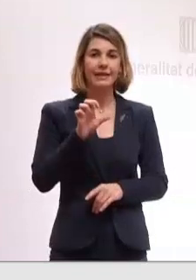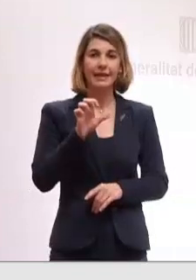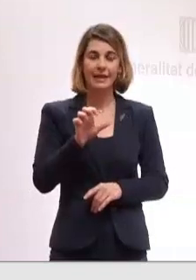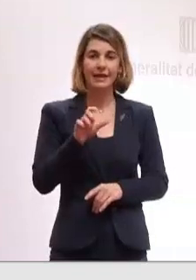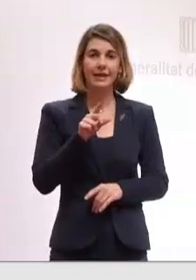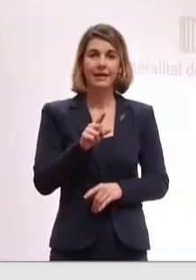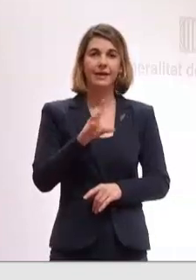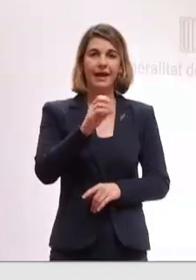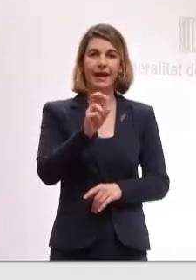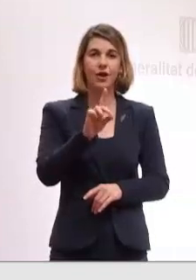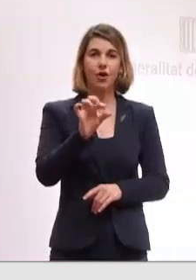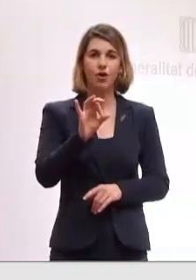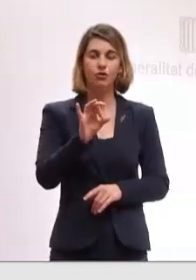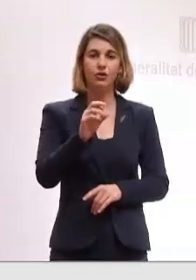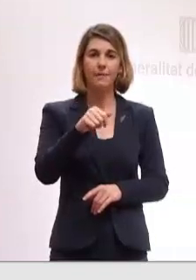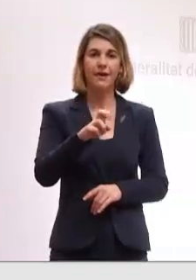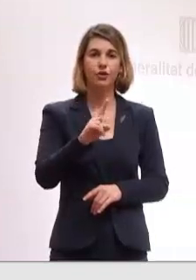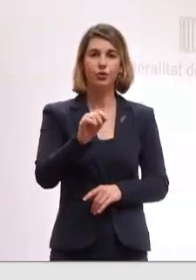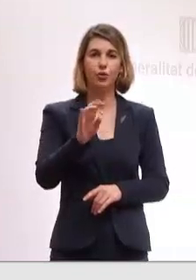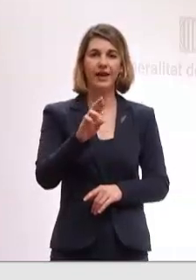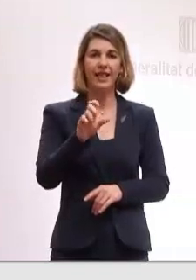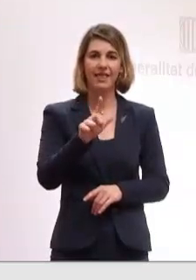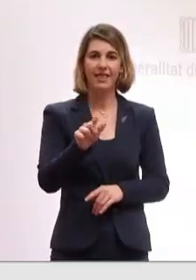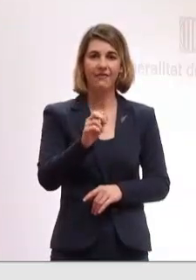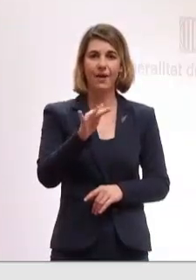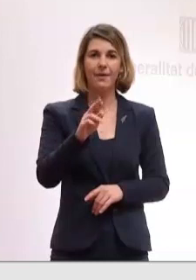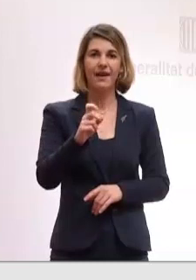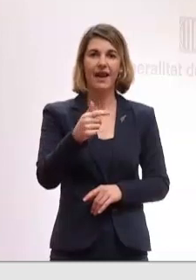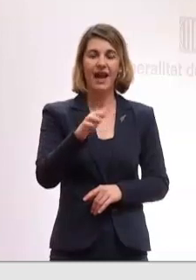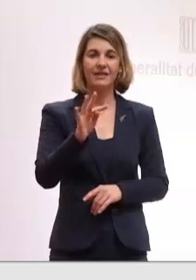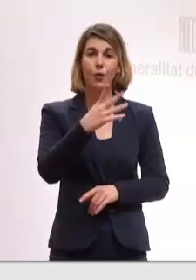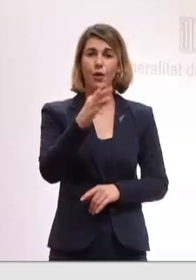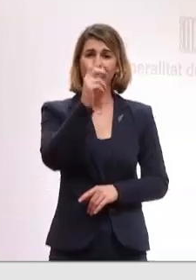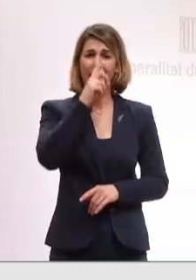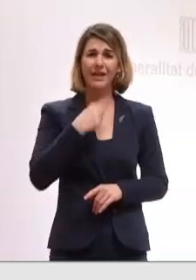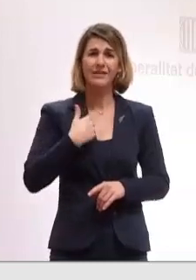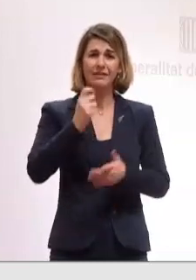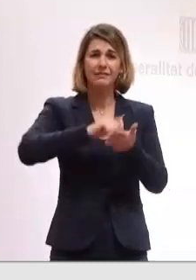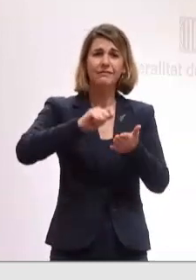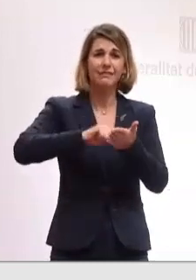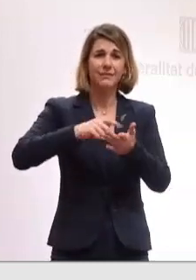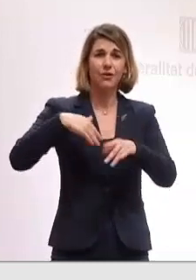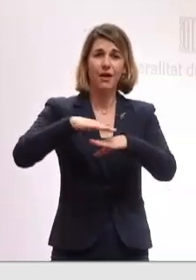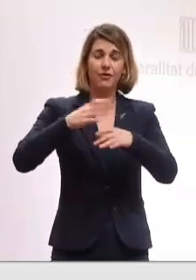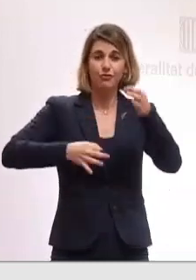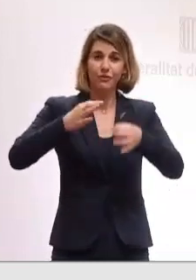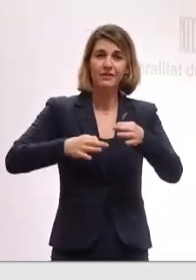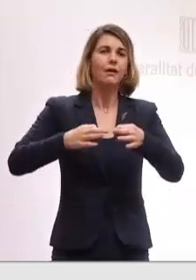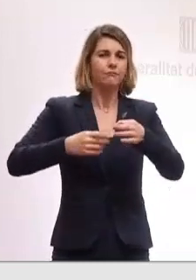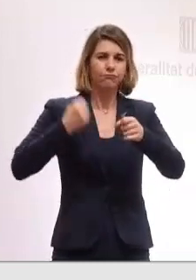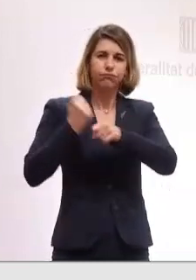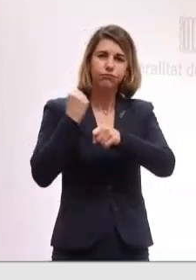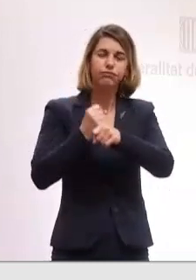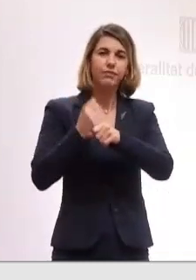El senyor Carlos Martorell i Fabregat. Amb 40 anys de treball a l'Administració de Justícia, primer com a auxiliar judicial